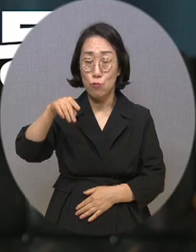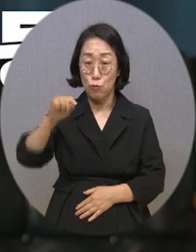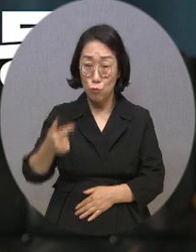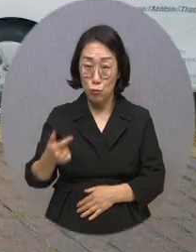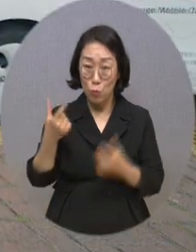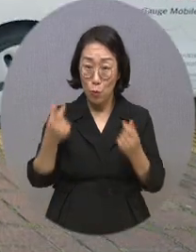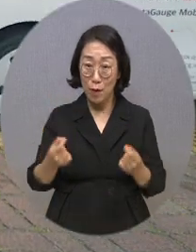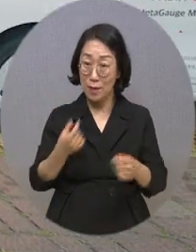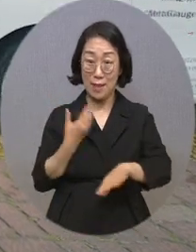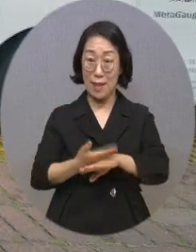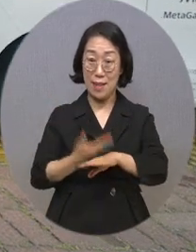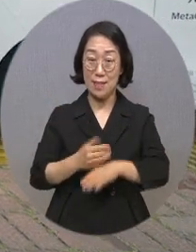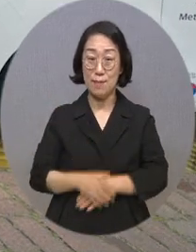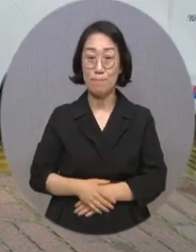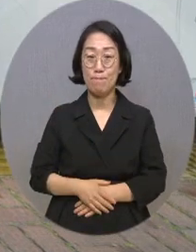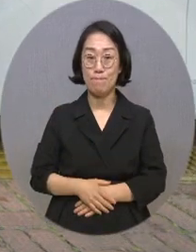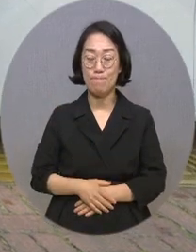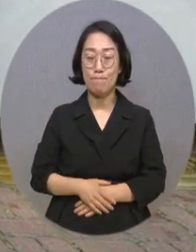않죠?